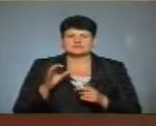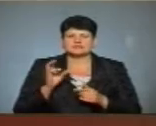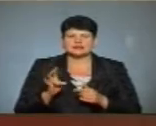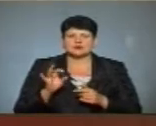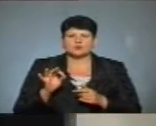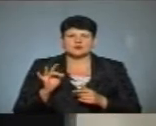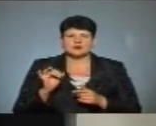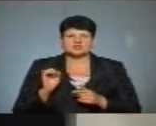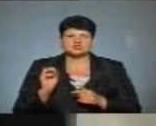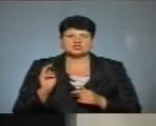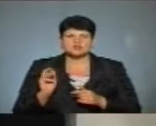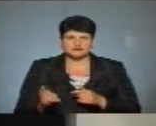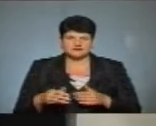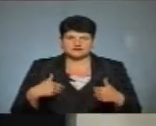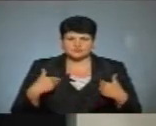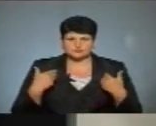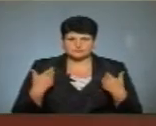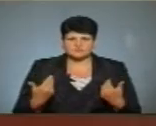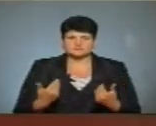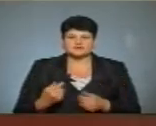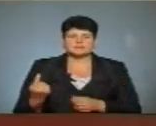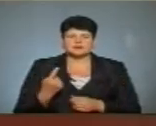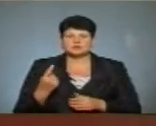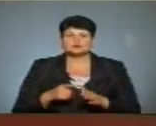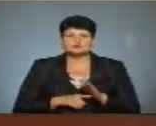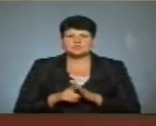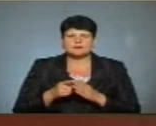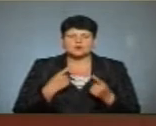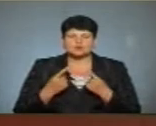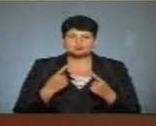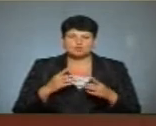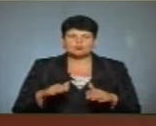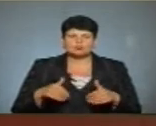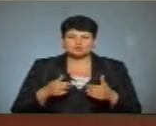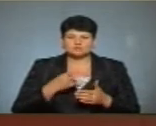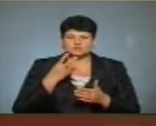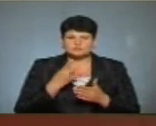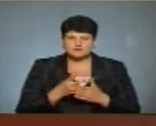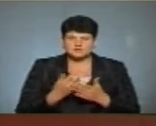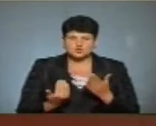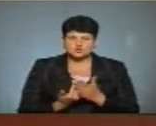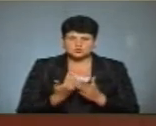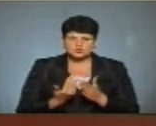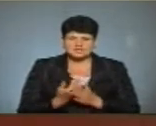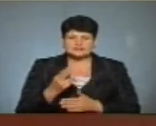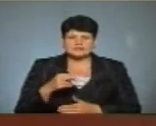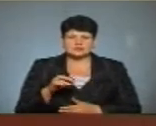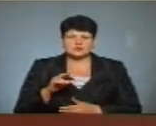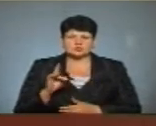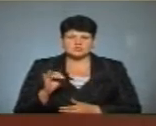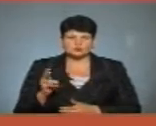Орищак. Вітаю вас! Добрий вечір. Перш ніж ми розпочнемо розмову, пропоную переглянути сюжет моєї колеги Діани